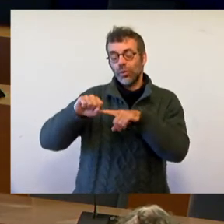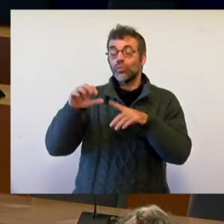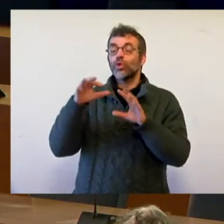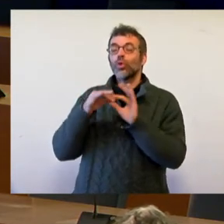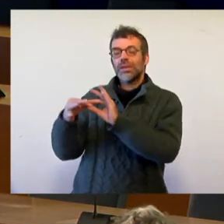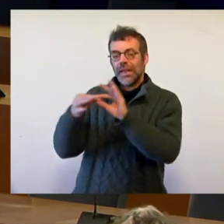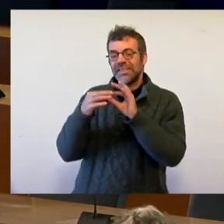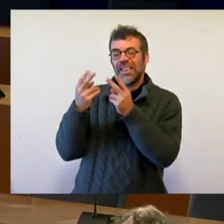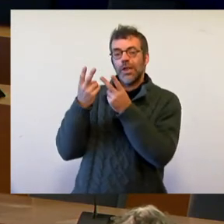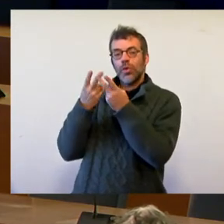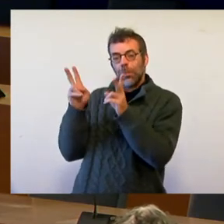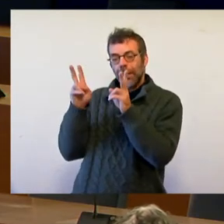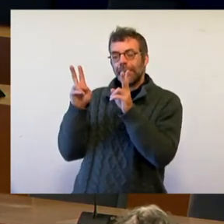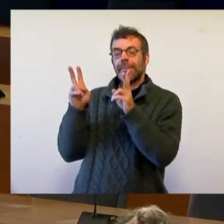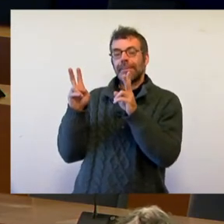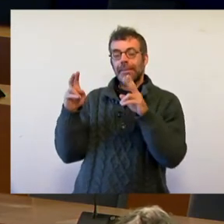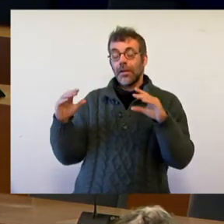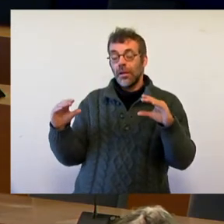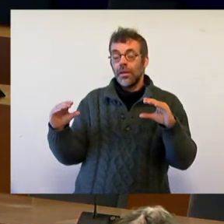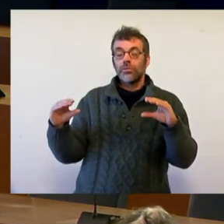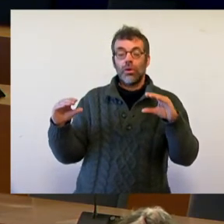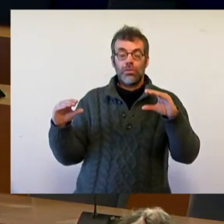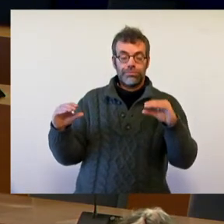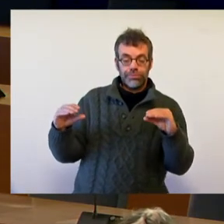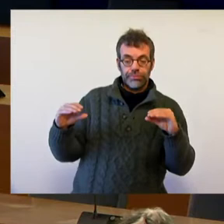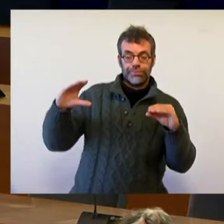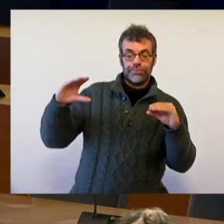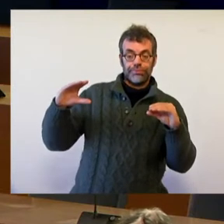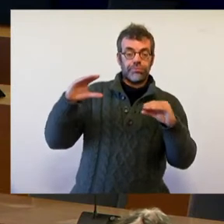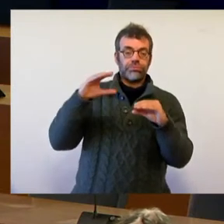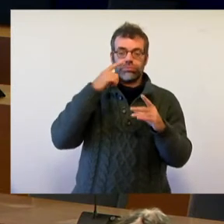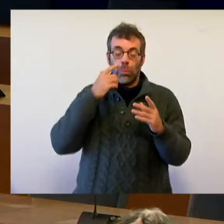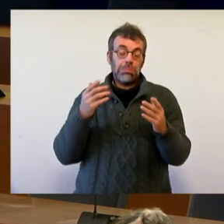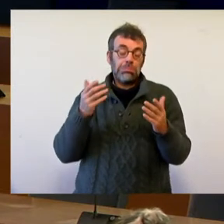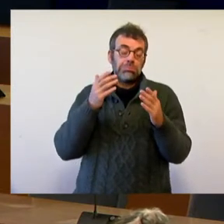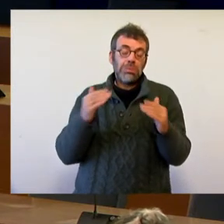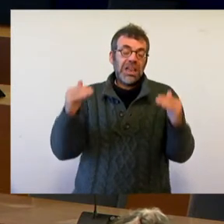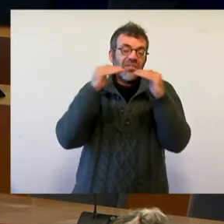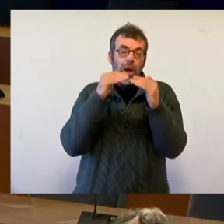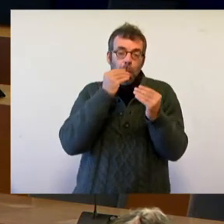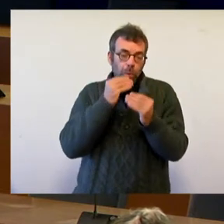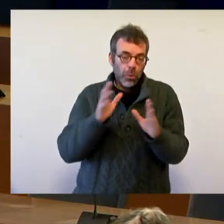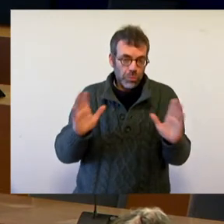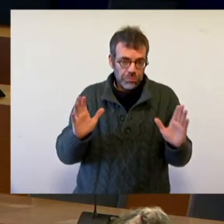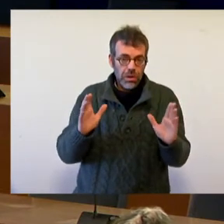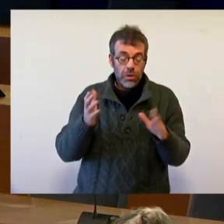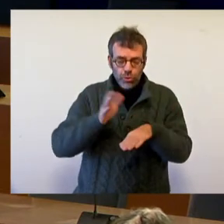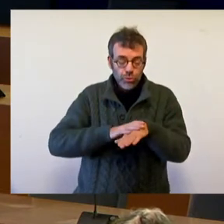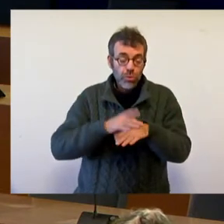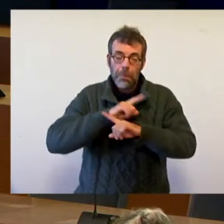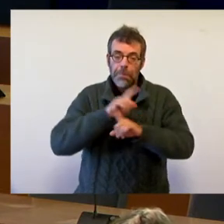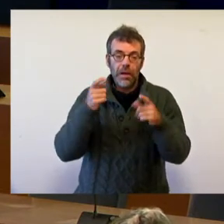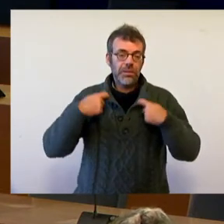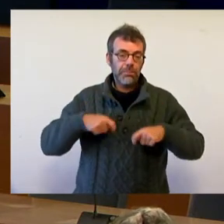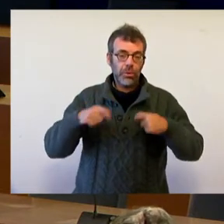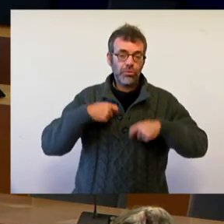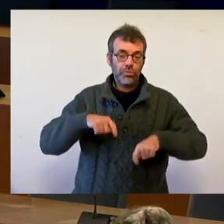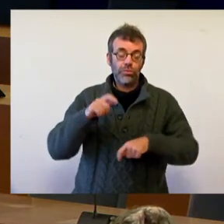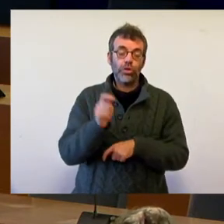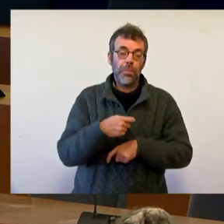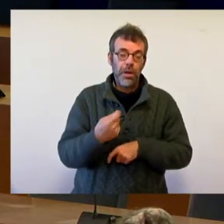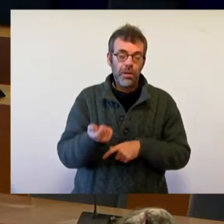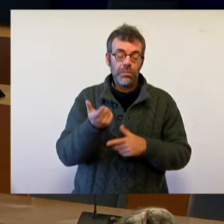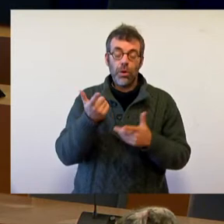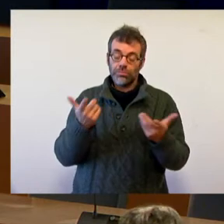pu utiliser cette dotation au domaine auquel elle était censée s'appliquer. Nous avons connu le